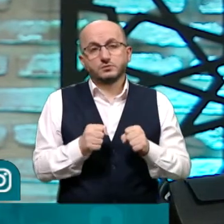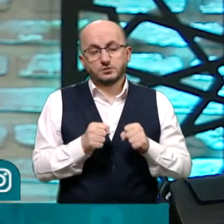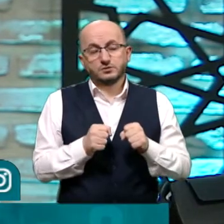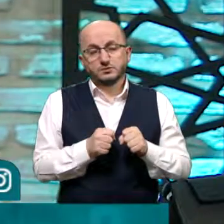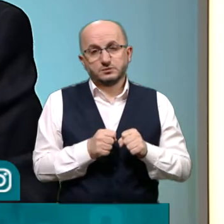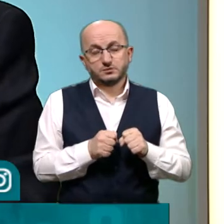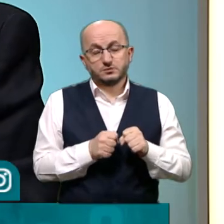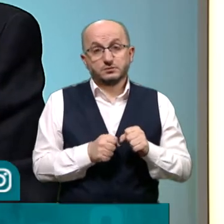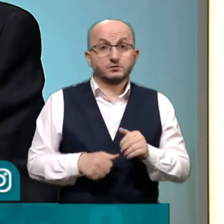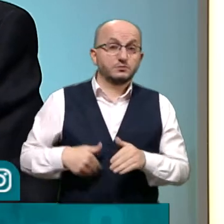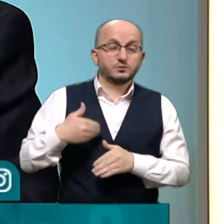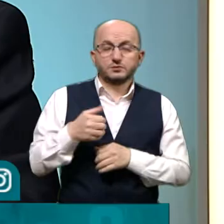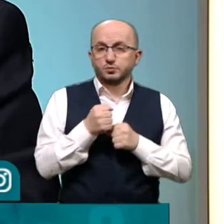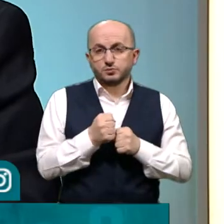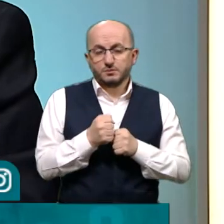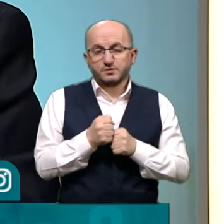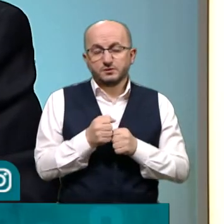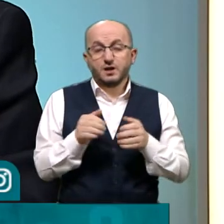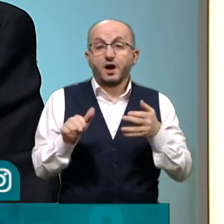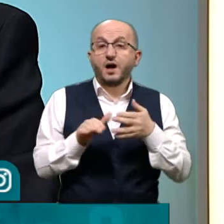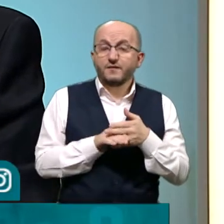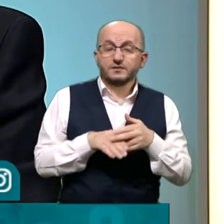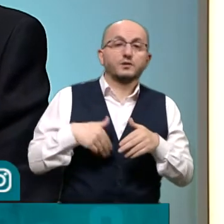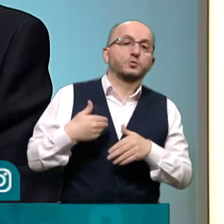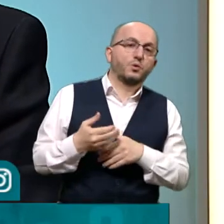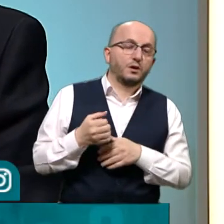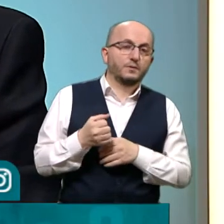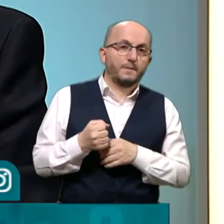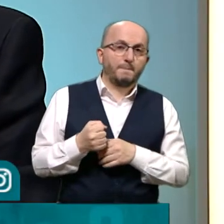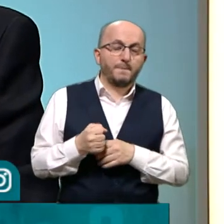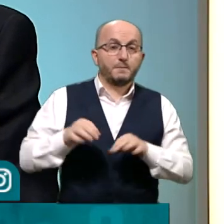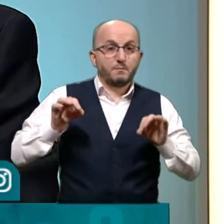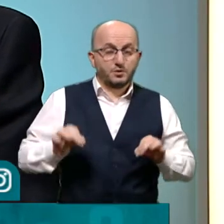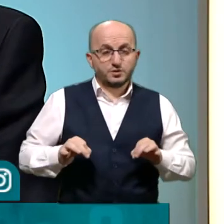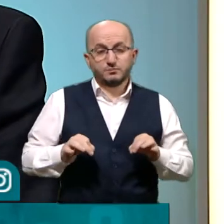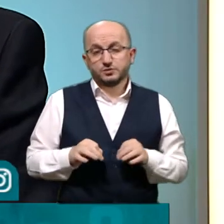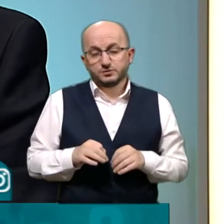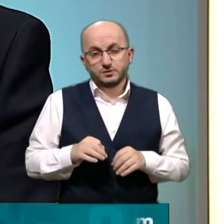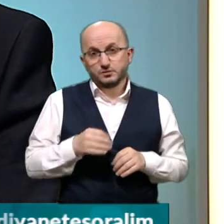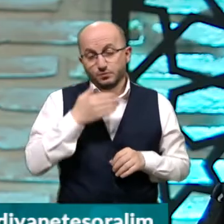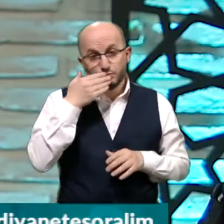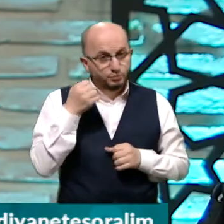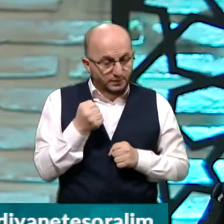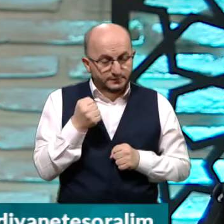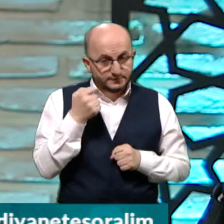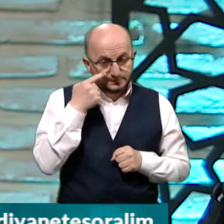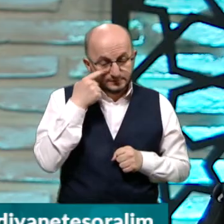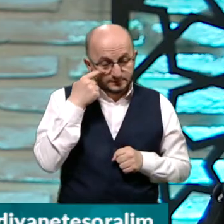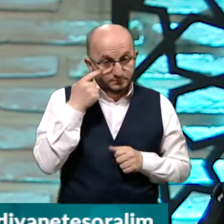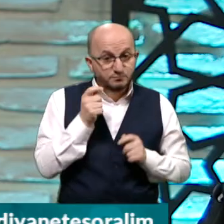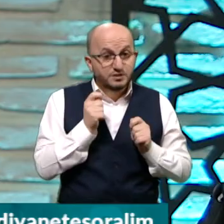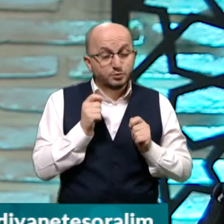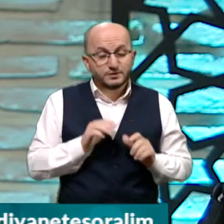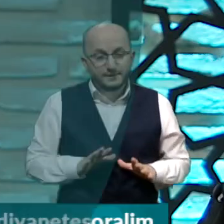biri akabinde tutabiliriz ara verdikten sonra tutabilir sonraki dışarıda başlamışken Mobil'de tutarız değil yani aynen Öldür Ya